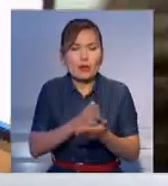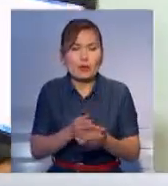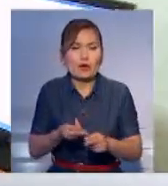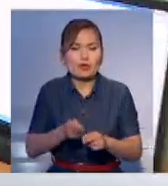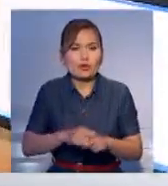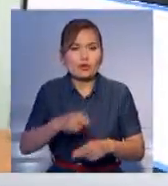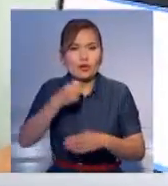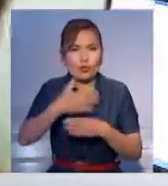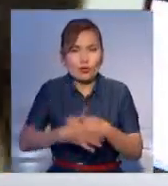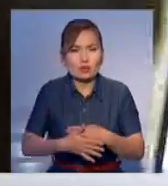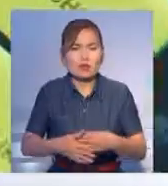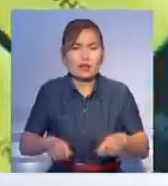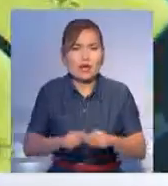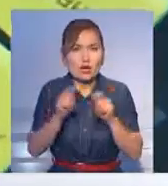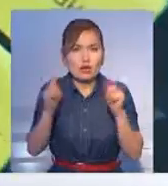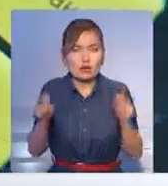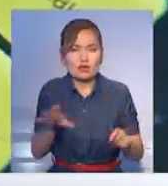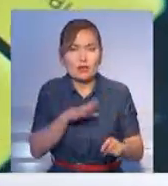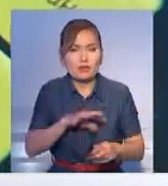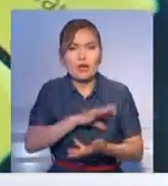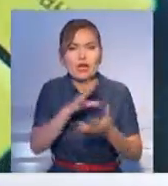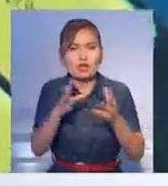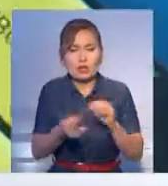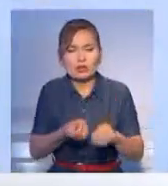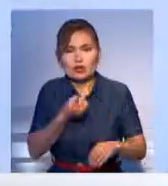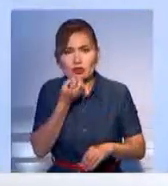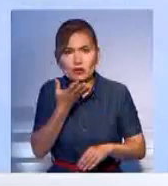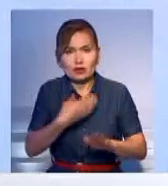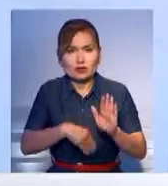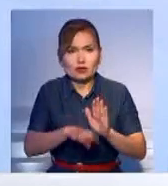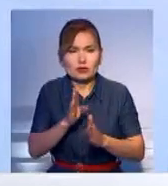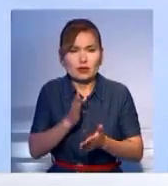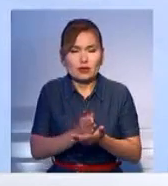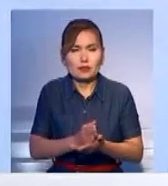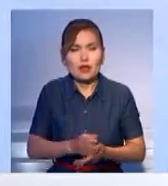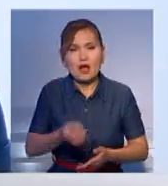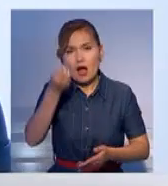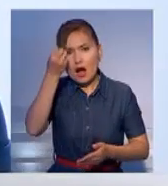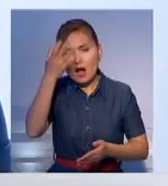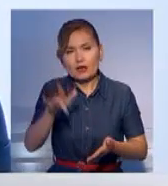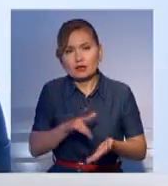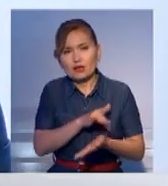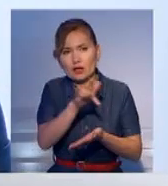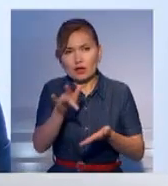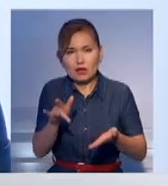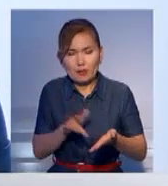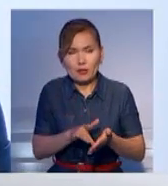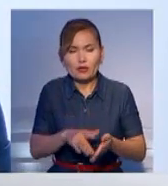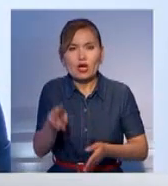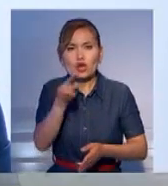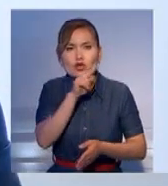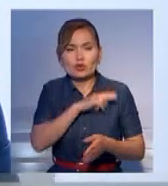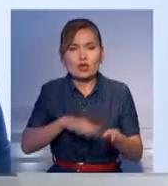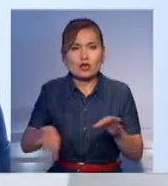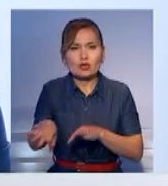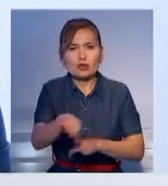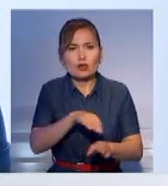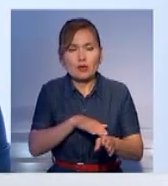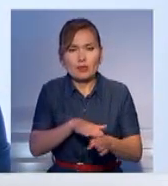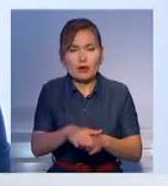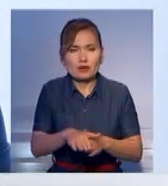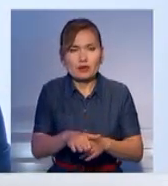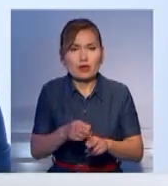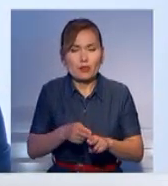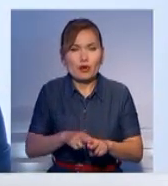үйлестіретін орталық штабтарда құрылды. Нәтиже жоқ емес. Ақылды қала жобаларының іске асырылуы бойынша